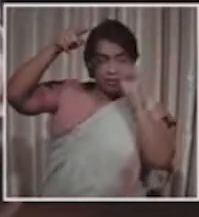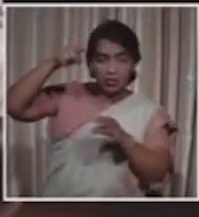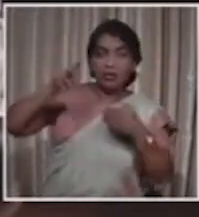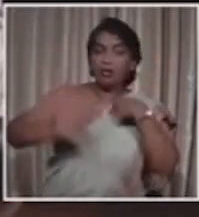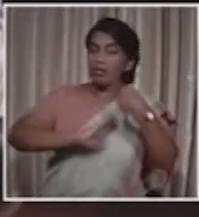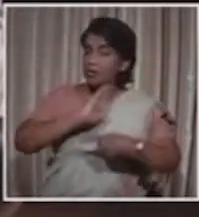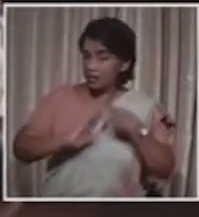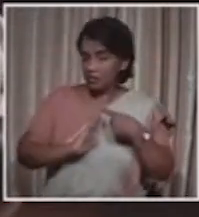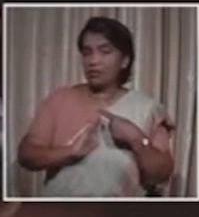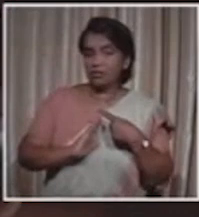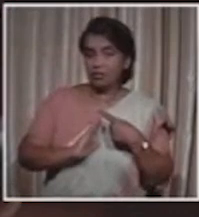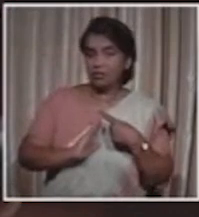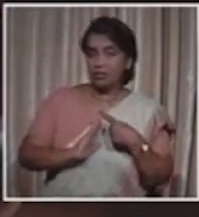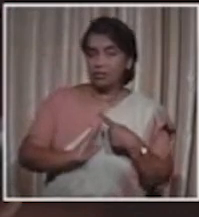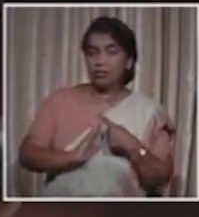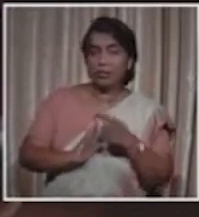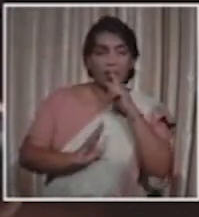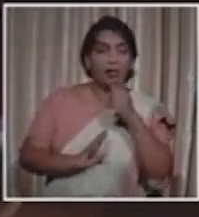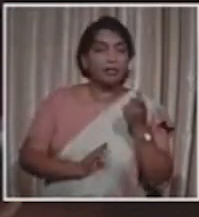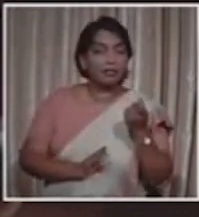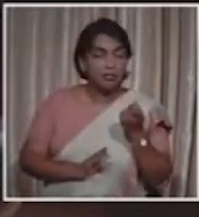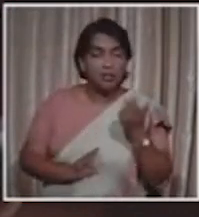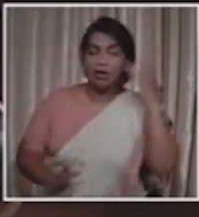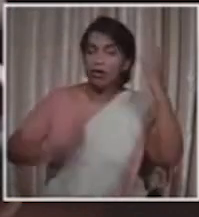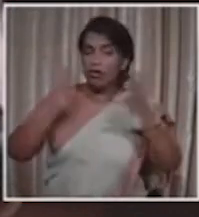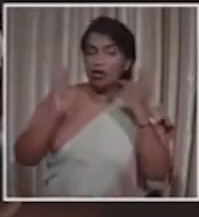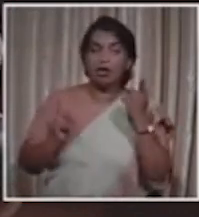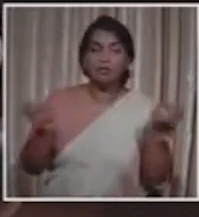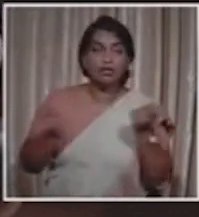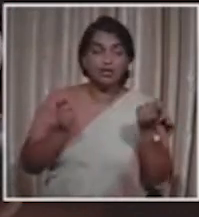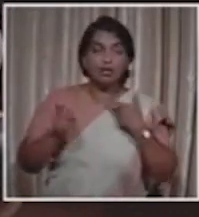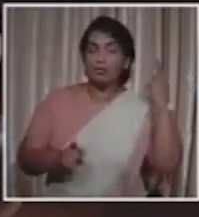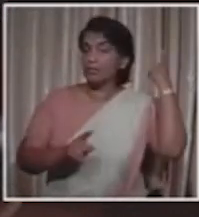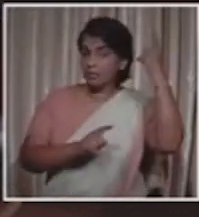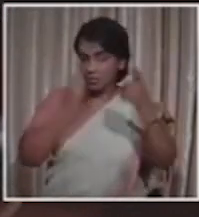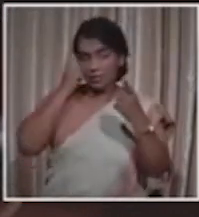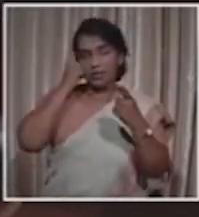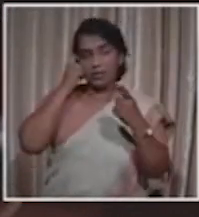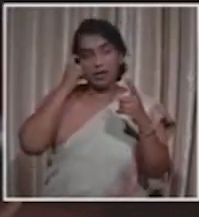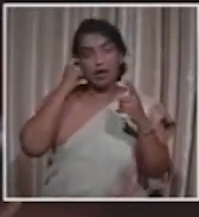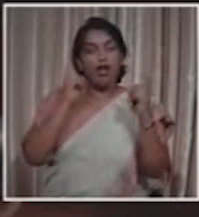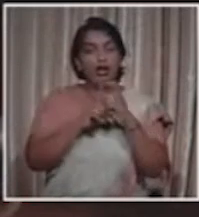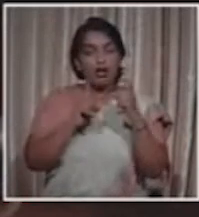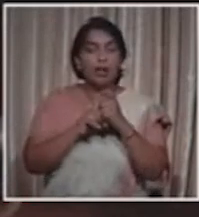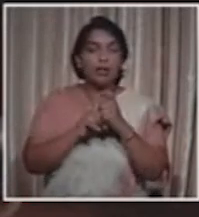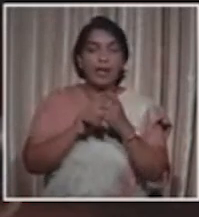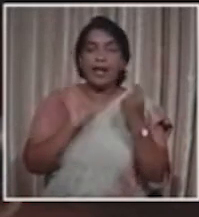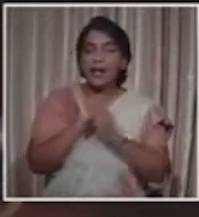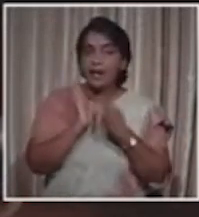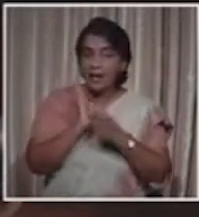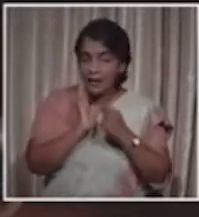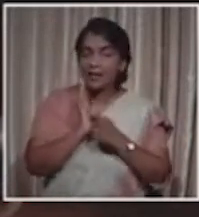අපේ රටට ප්‍රාග්ධන ජාත්‍යන්තර වෙළඳපොළට ගිහිල්ලා ඩොලර් ණය refinancing